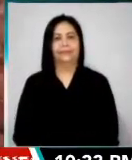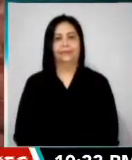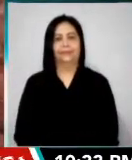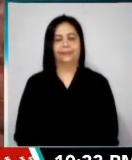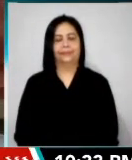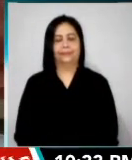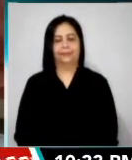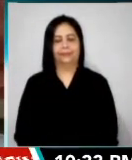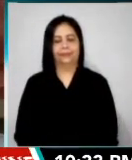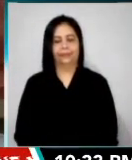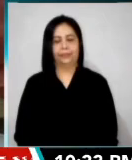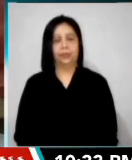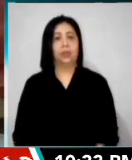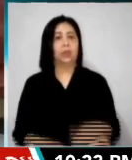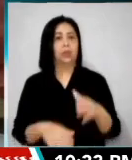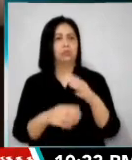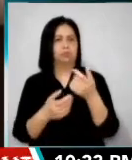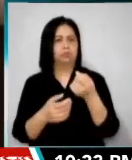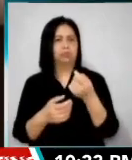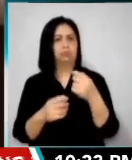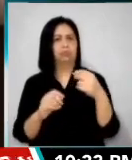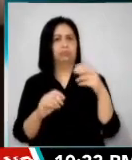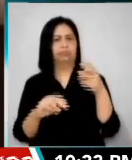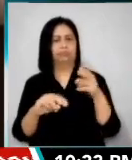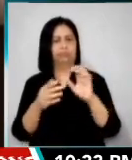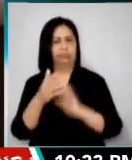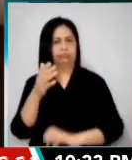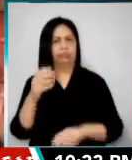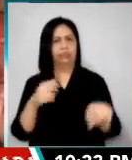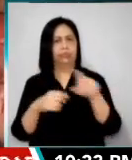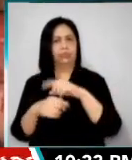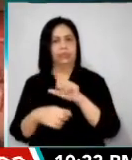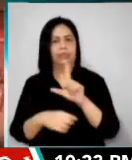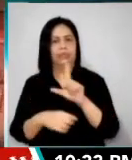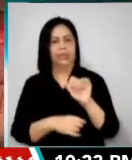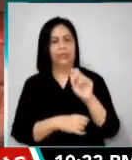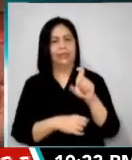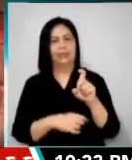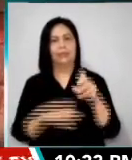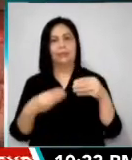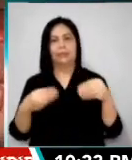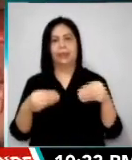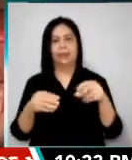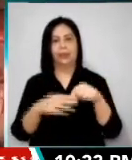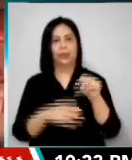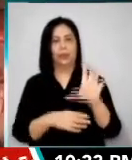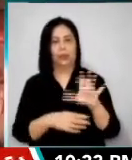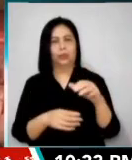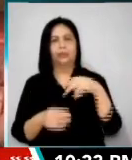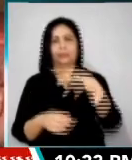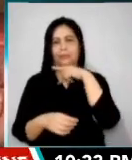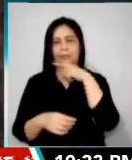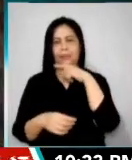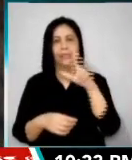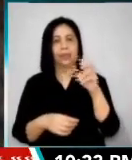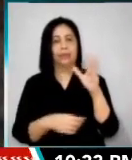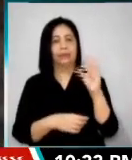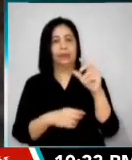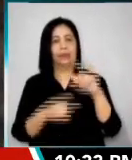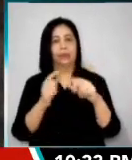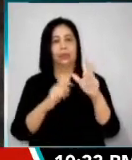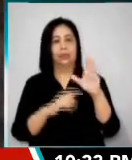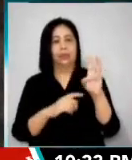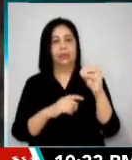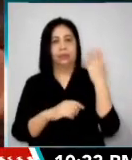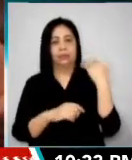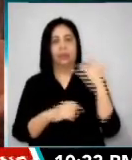Bahagya ng bumaba ang presyo ng baboy ngayon sa Litex Market sa Quezon City. Mula 350 hanggang 360 pesos noon,